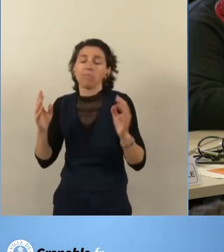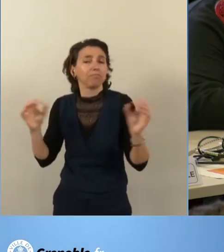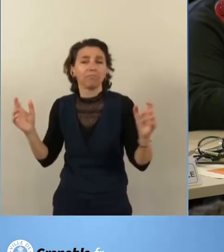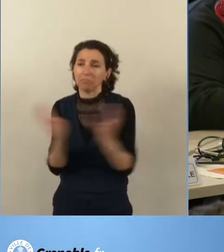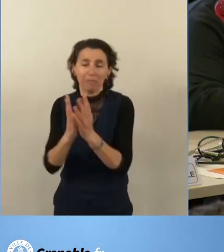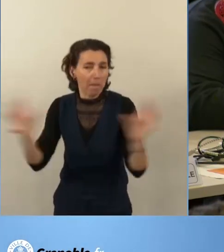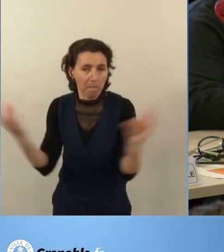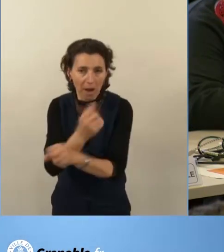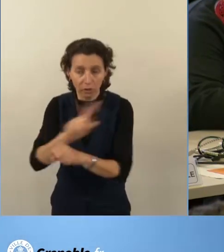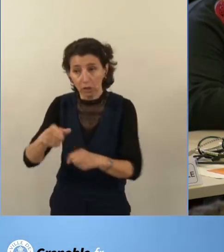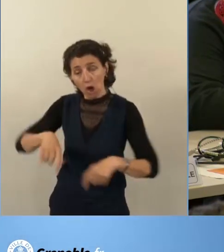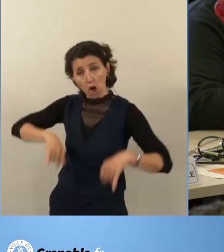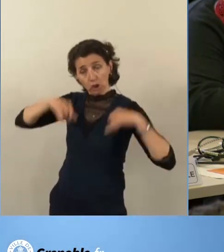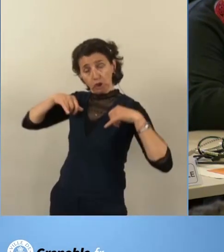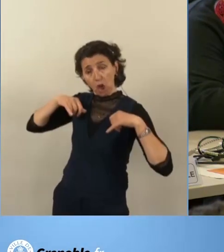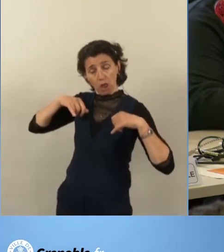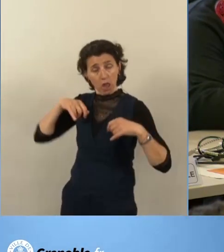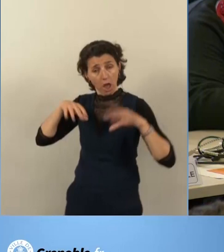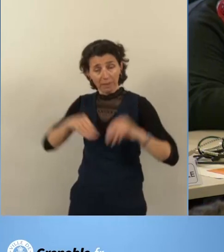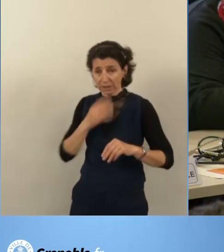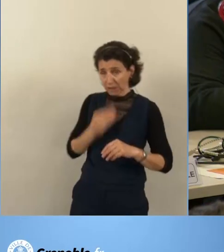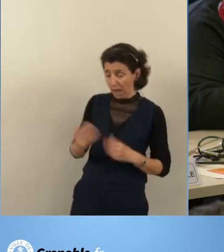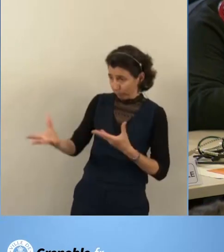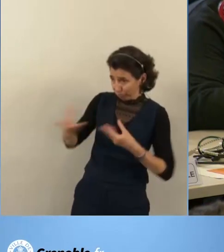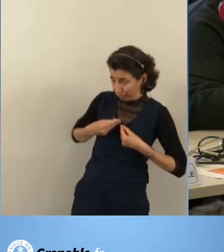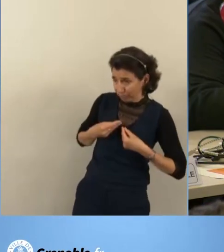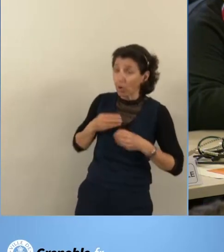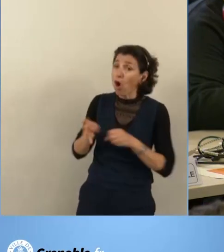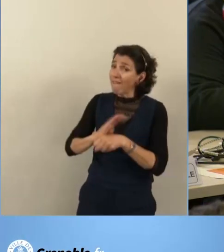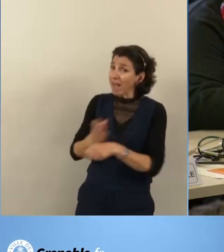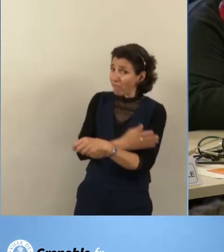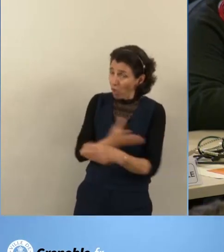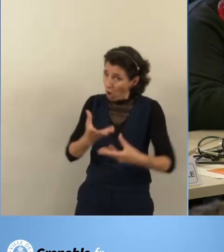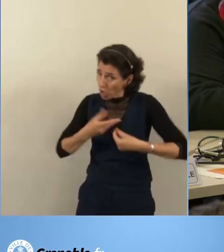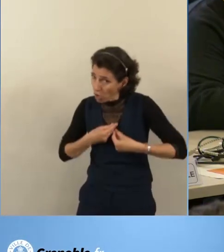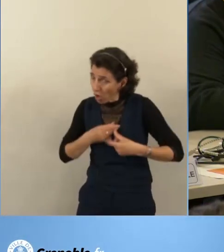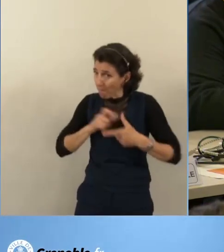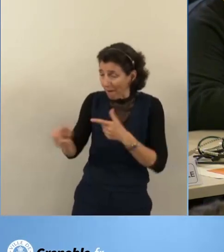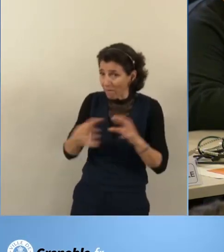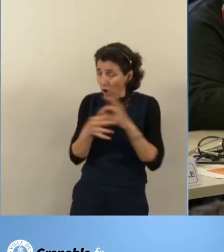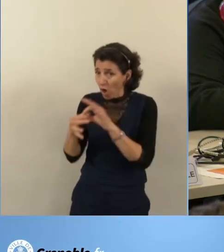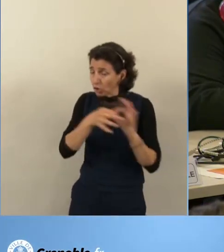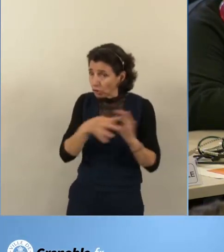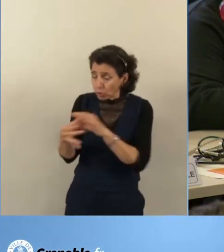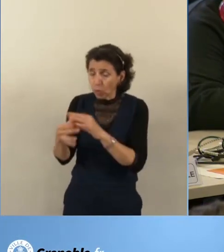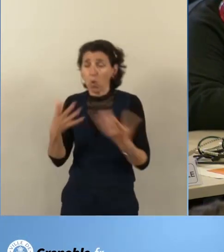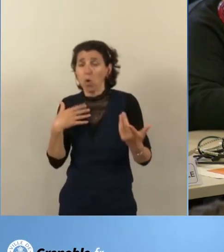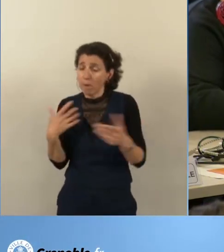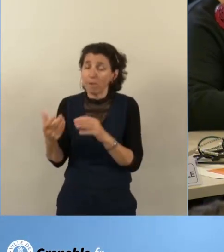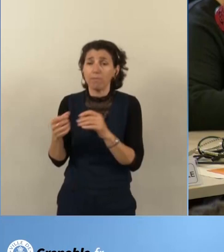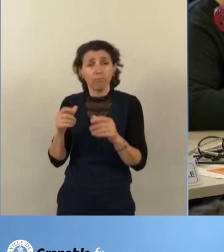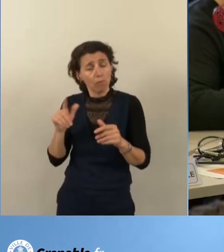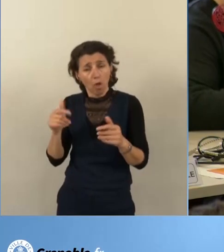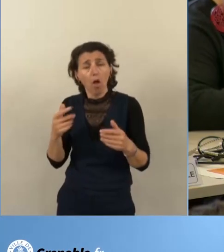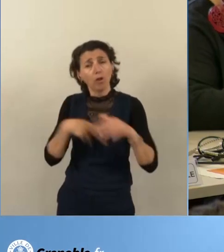israéliens ont été reçus à Grenoble jusqu'au covid les relations entre institut Weisman et l'UGEA sont également existantes comme avec de nombreuses universités